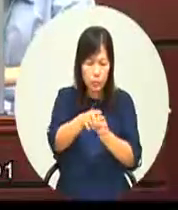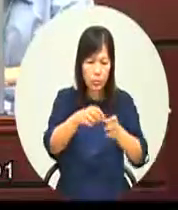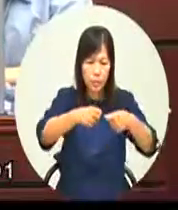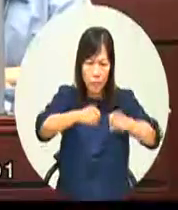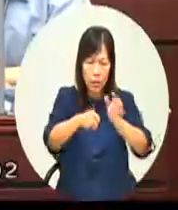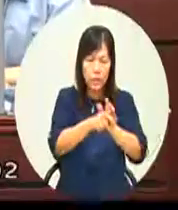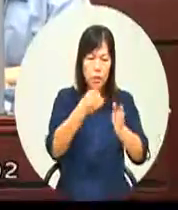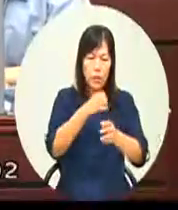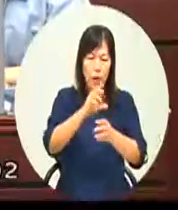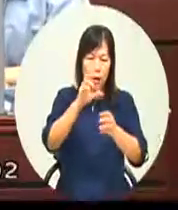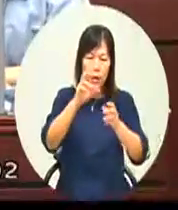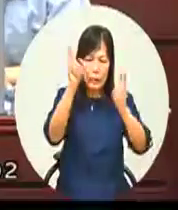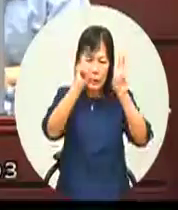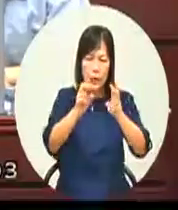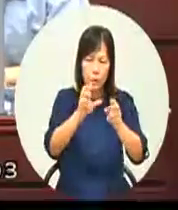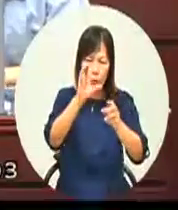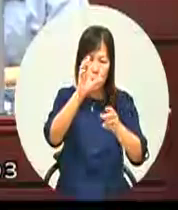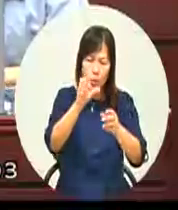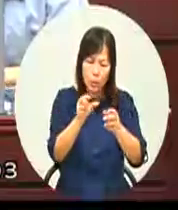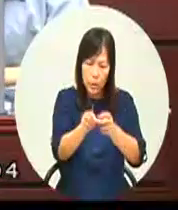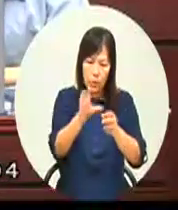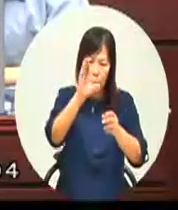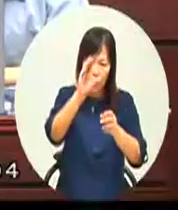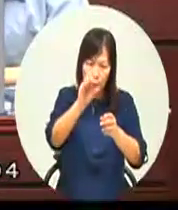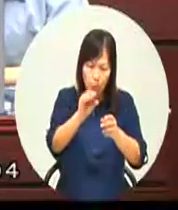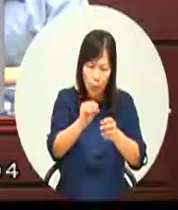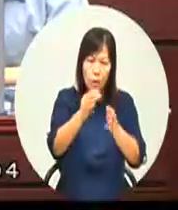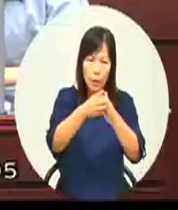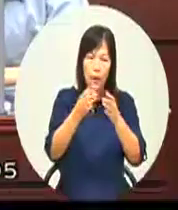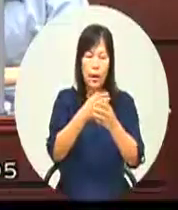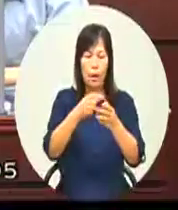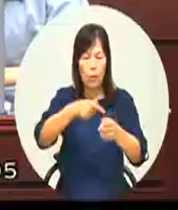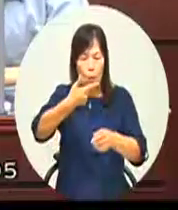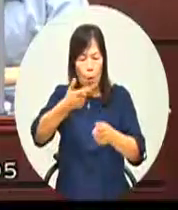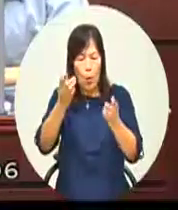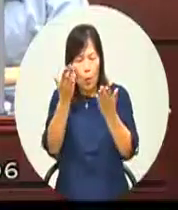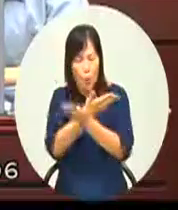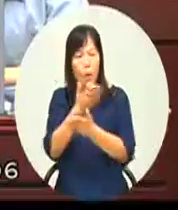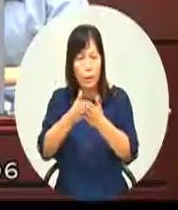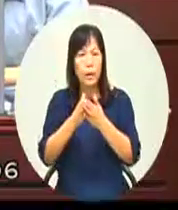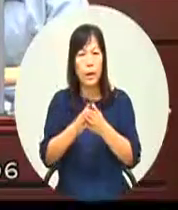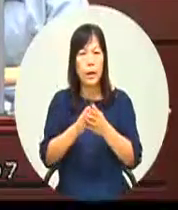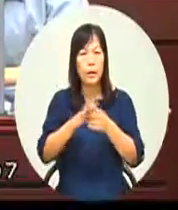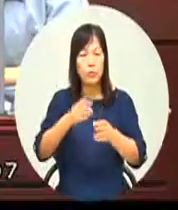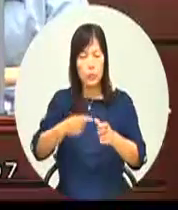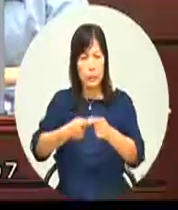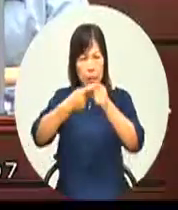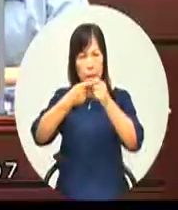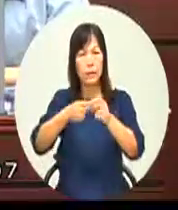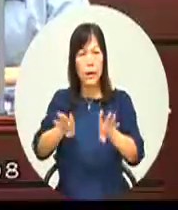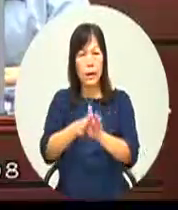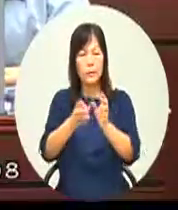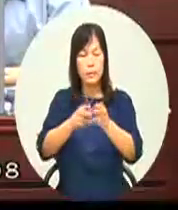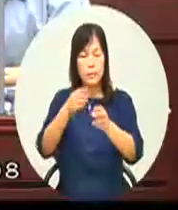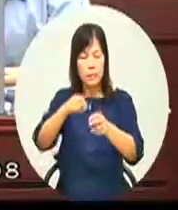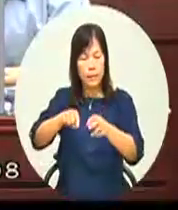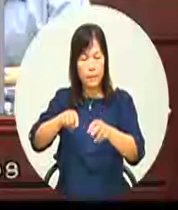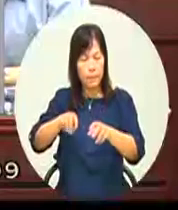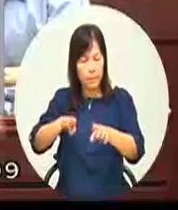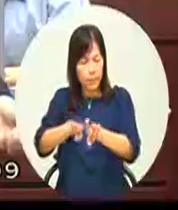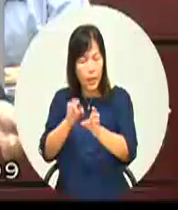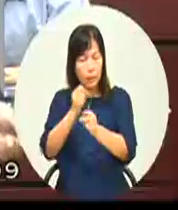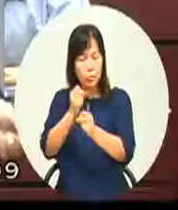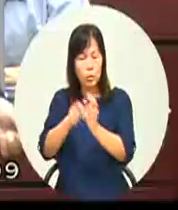电池已经快要没有了，你赶快要去交换，所以已经不再是我们第一代刚电动车出来一定要